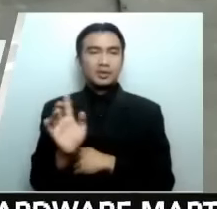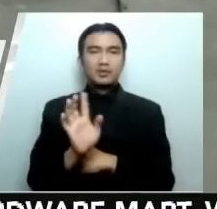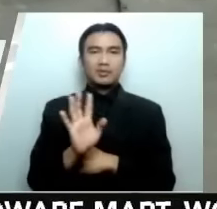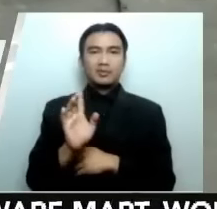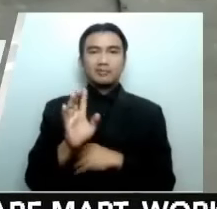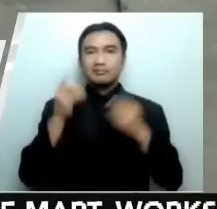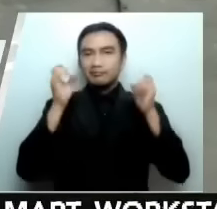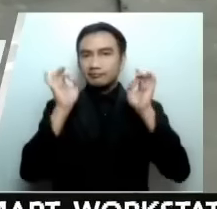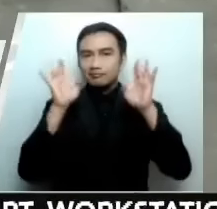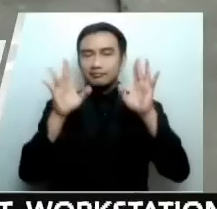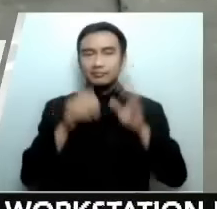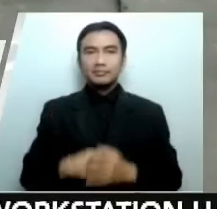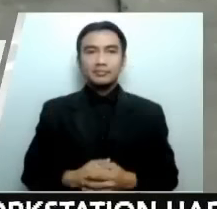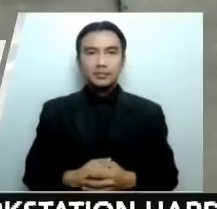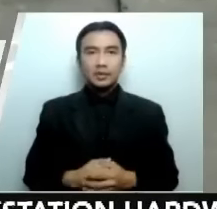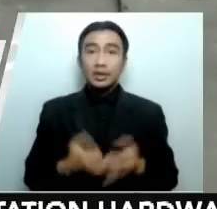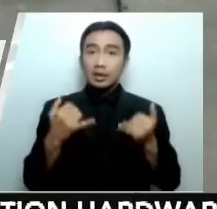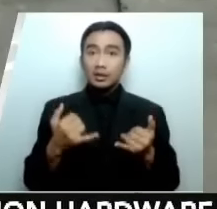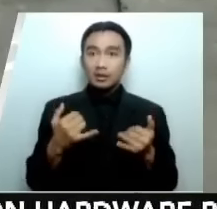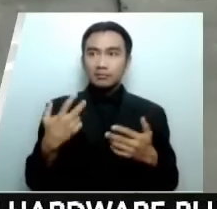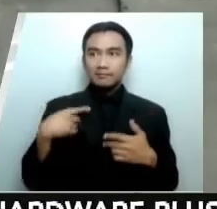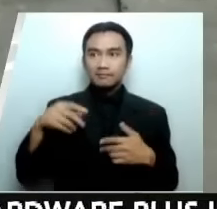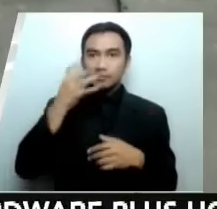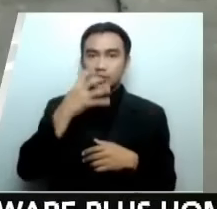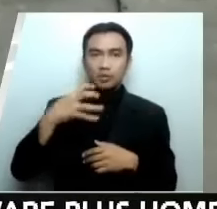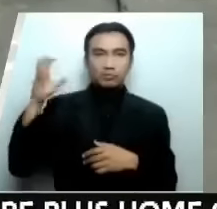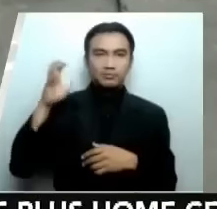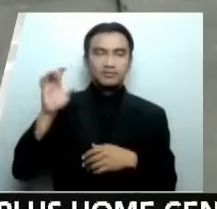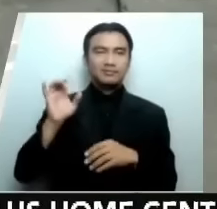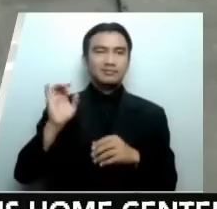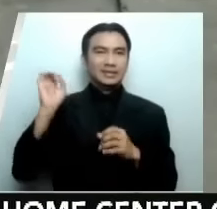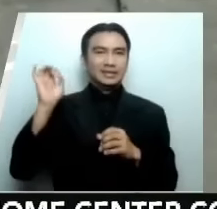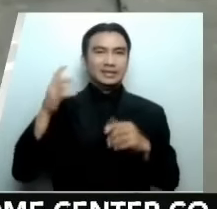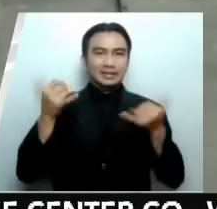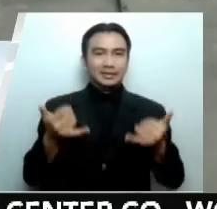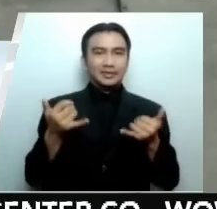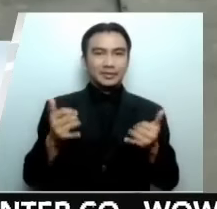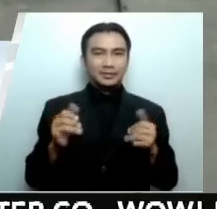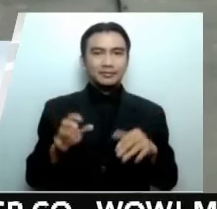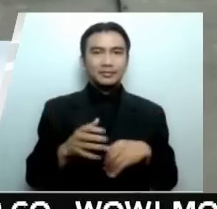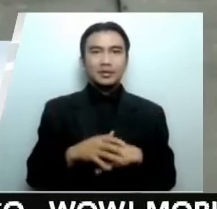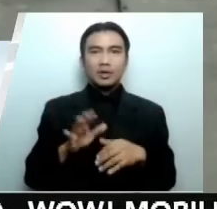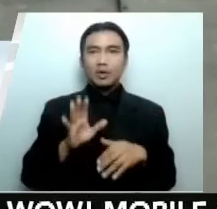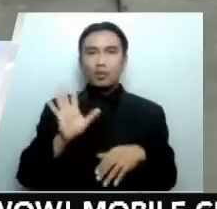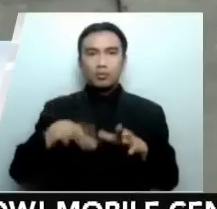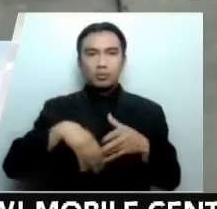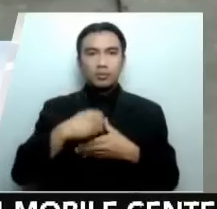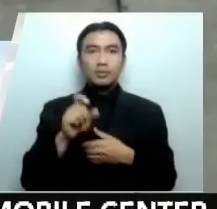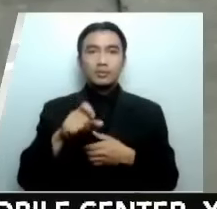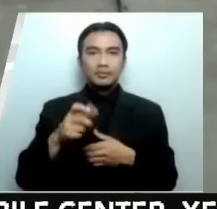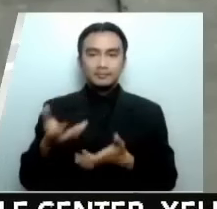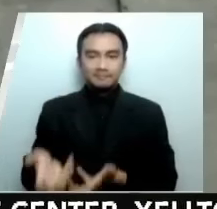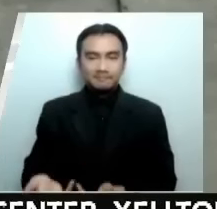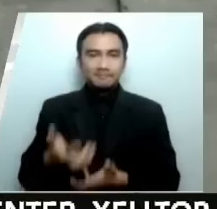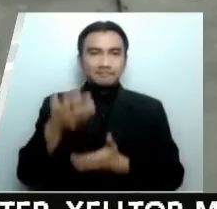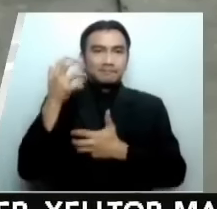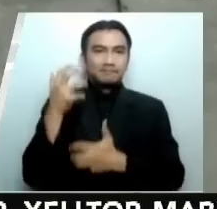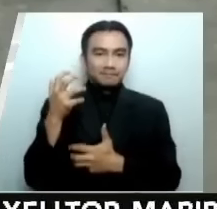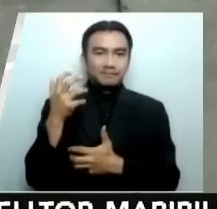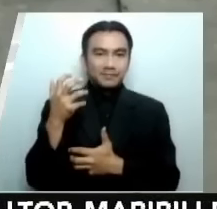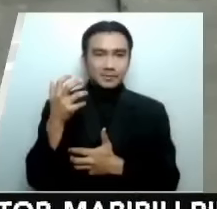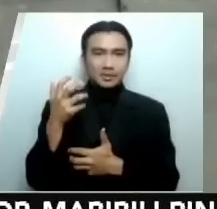panahon, bago natin ipasyal o palakarin sa labas ang ating mga fur babies, kung kakayanin natin, hawakan daw muna natin yung kanilang lalakaran. At